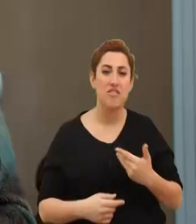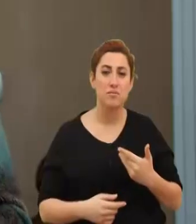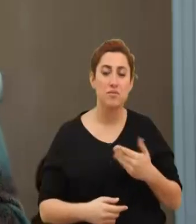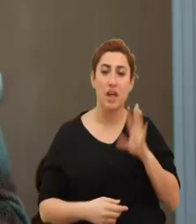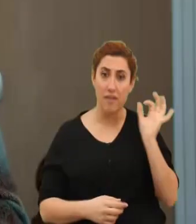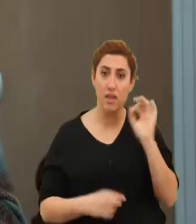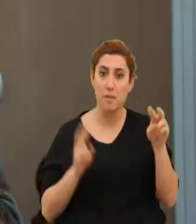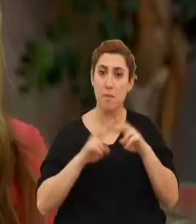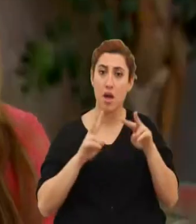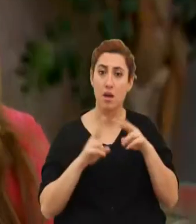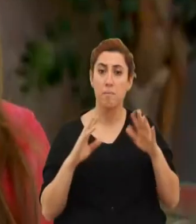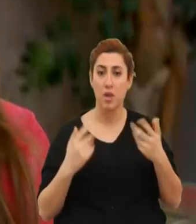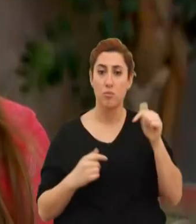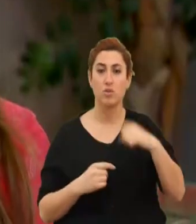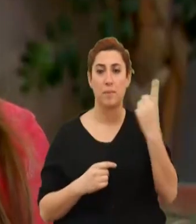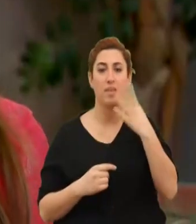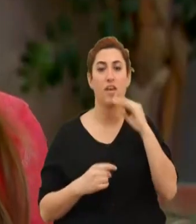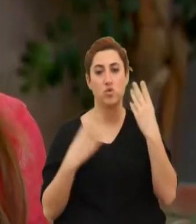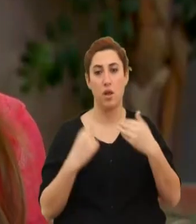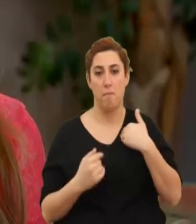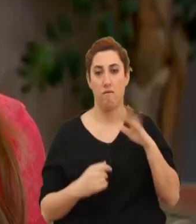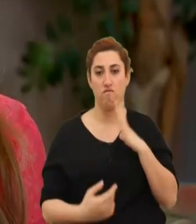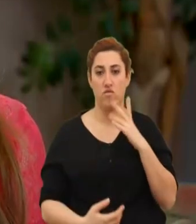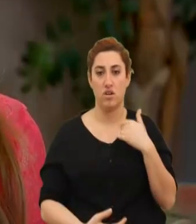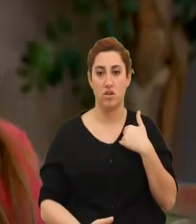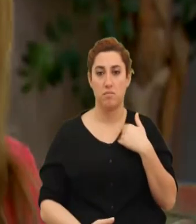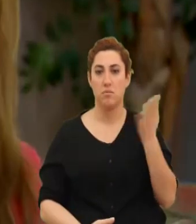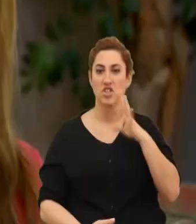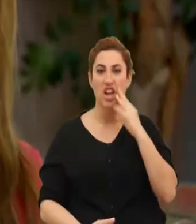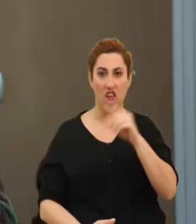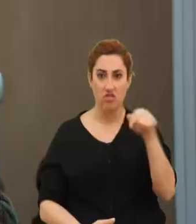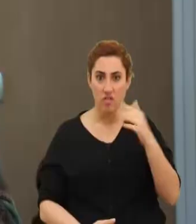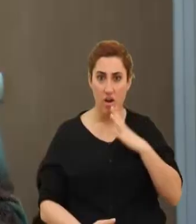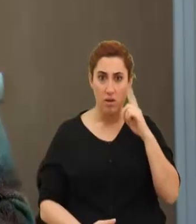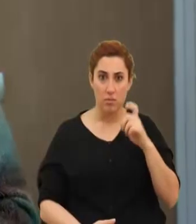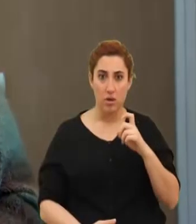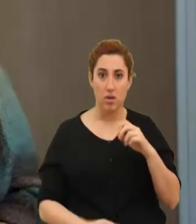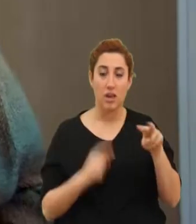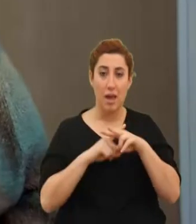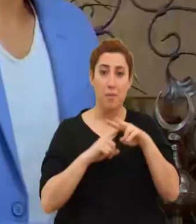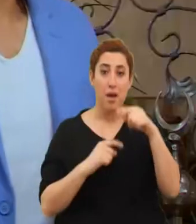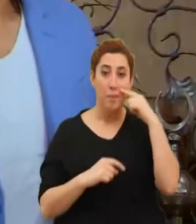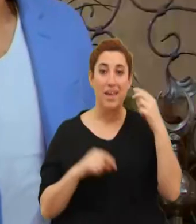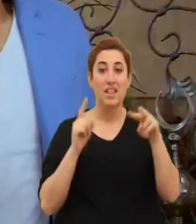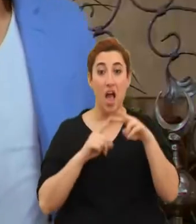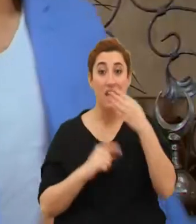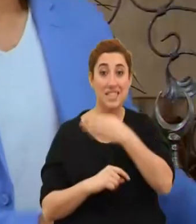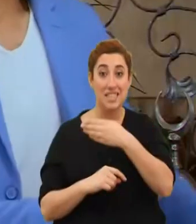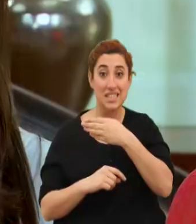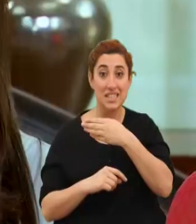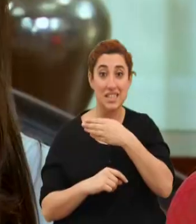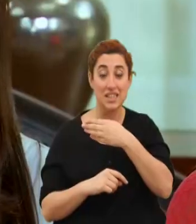sevmiş? Ay evet Meryem. Yani burada bir tek genç olarak ben varım. Başka genç mi var? Kemal Bey,